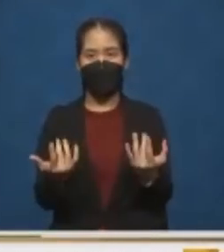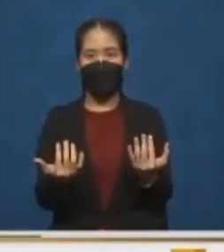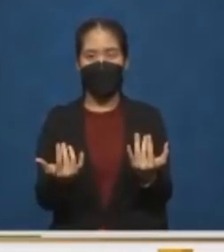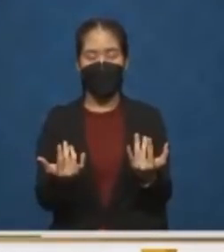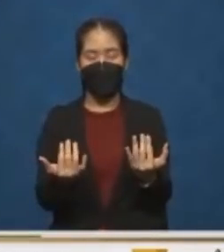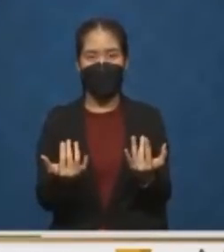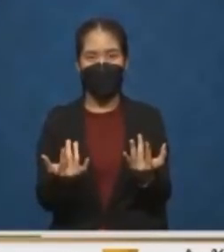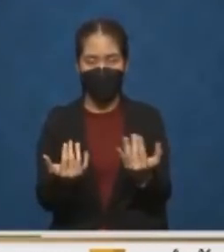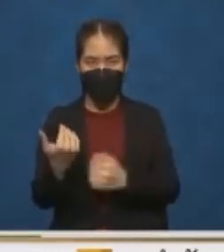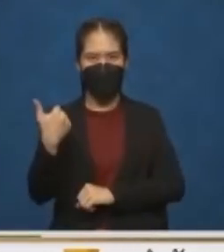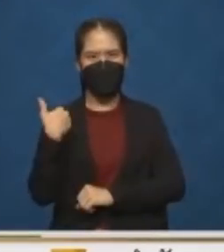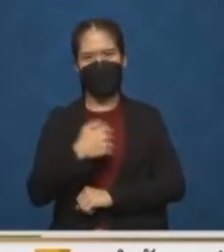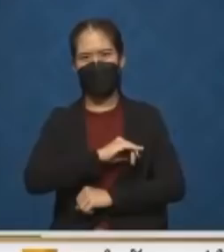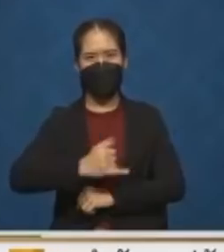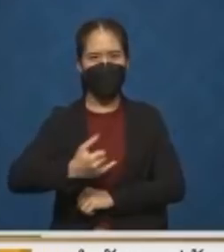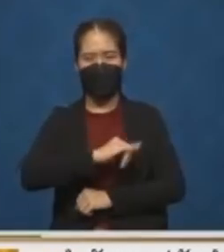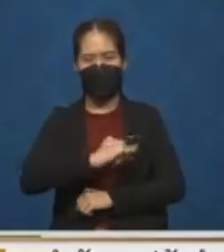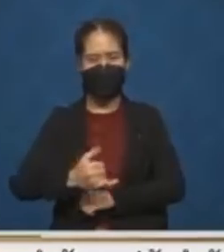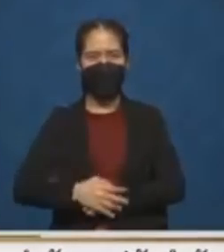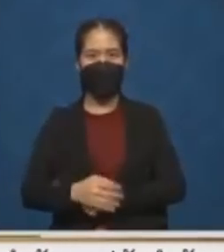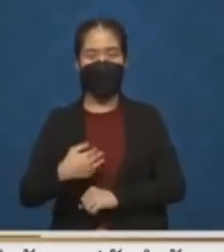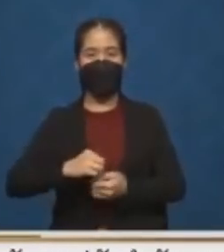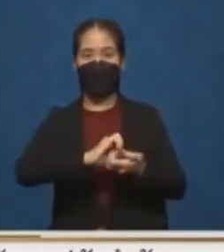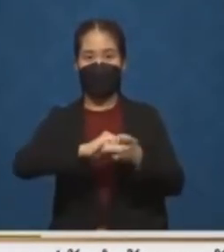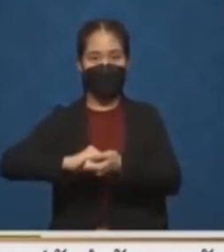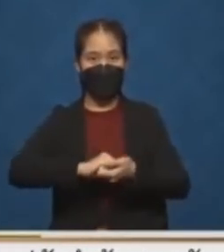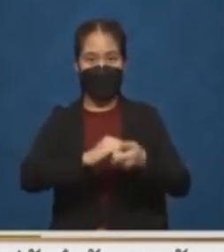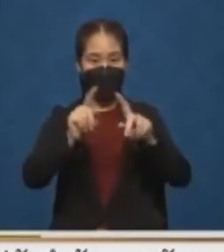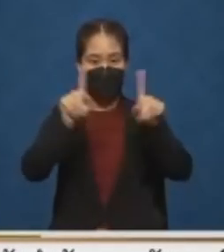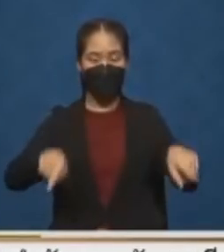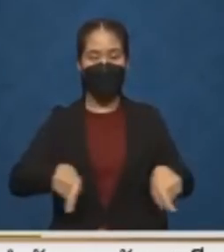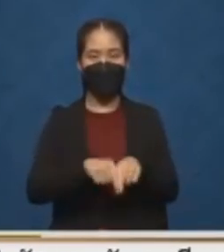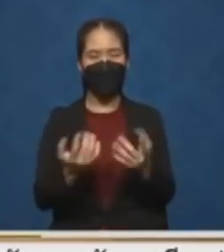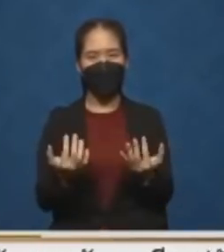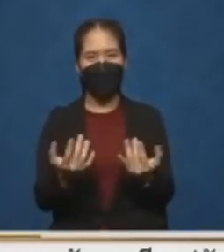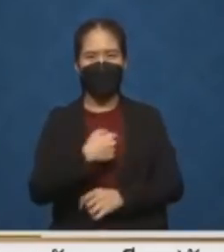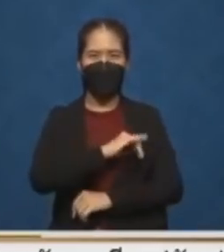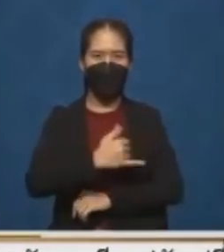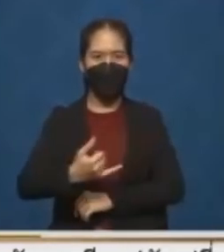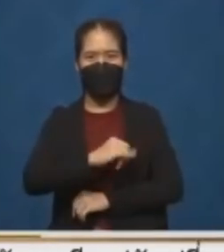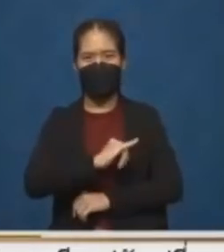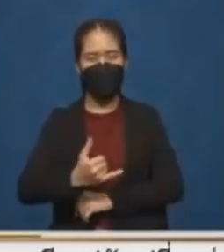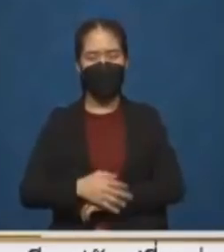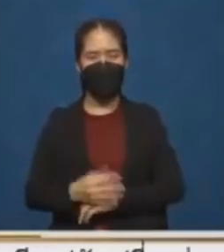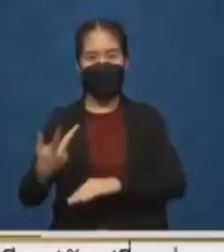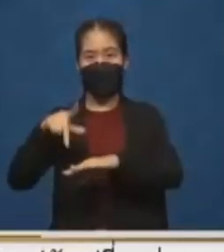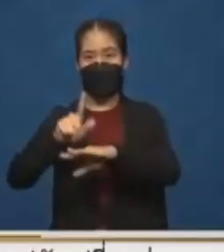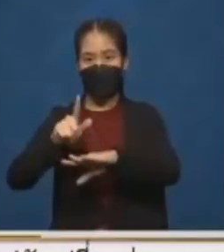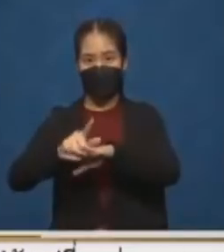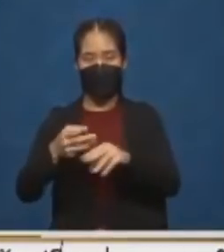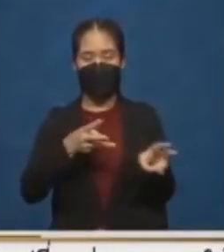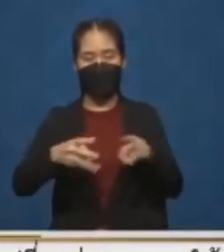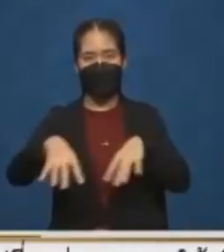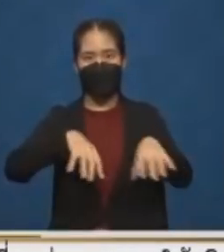กมีความไม่แ่นอนสัญญาตกอยในเงื่อนไขขคามไม่แ่นอนทประทานครับการบร